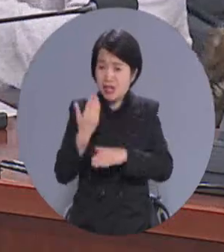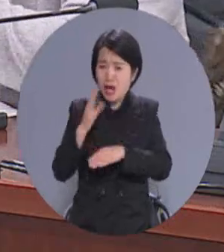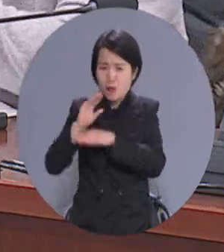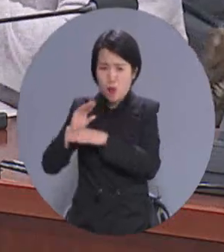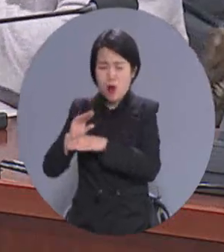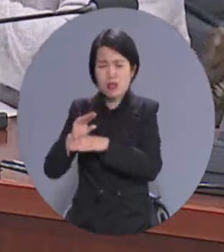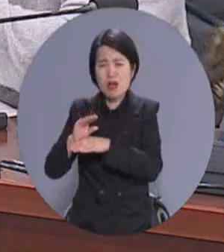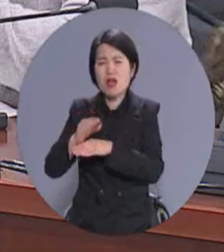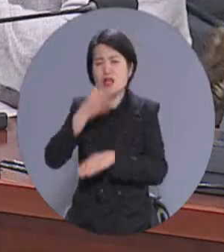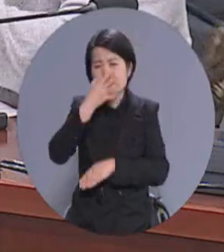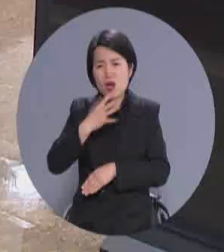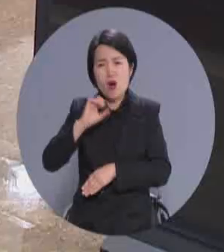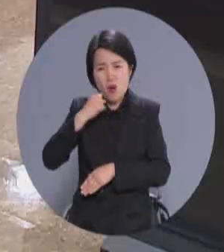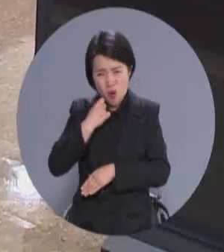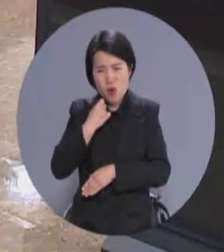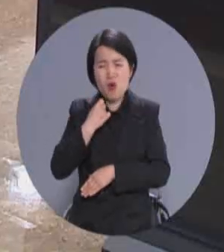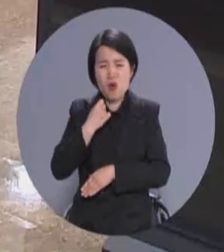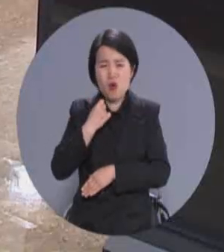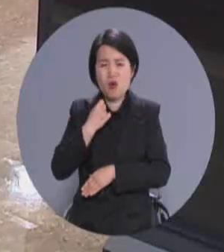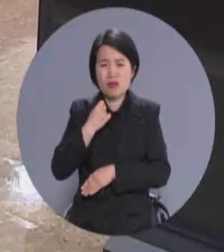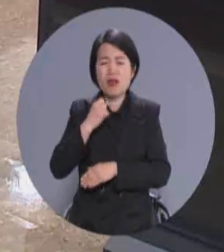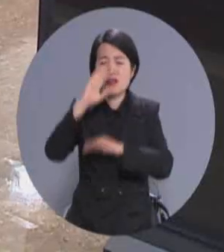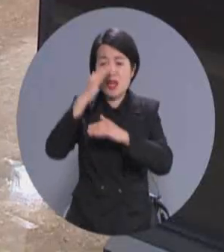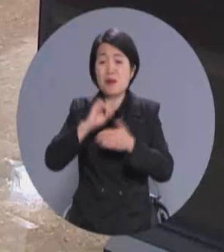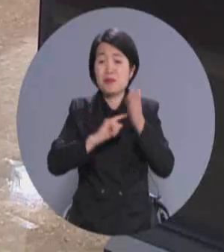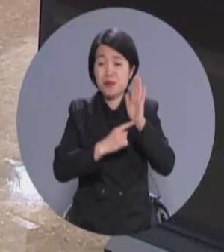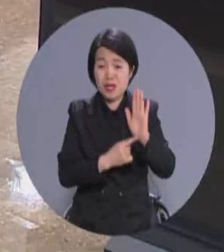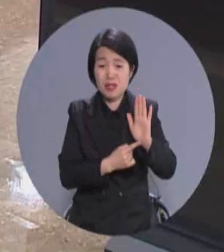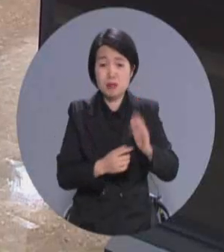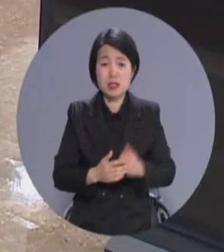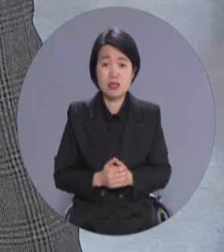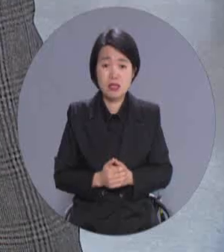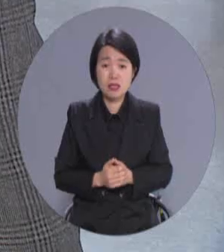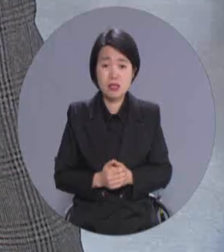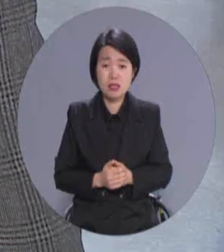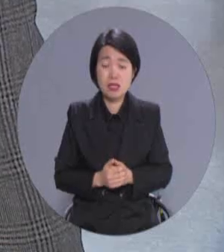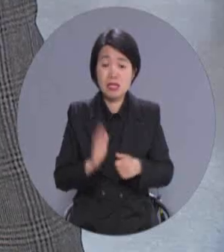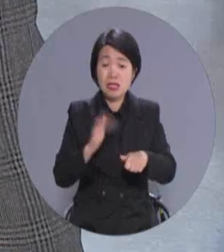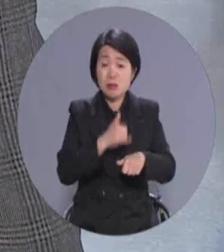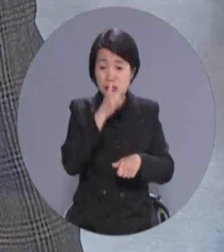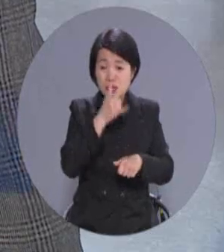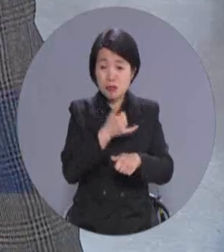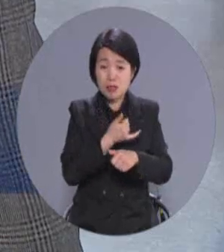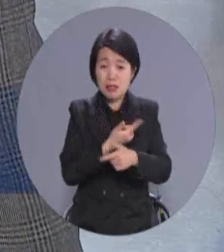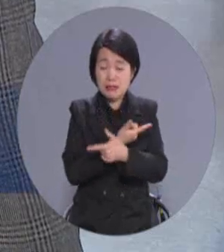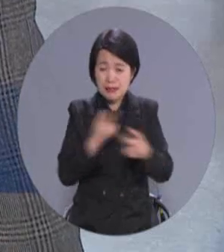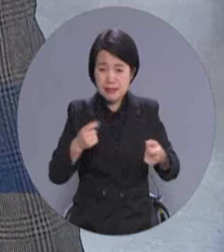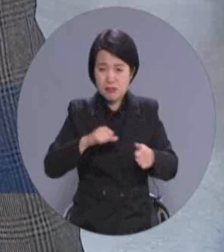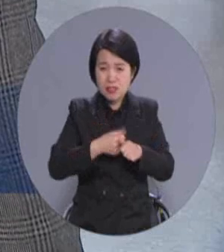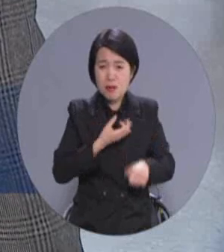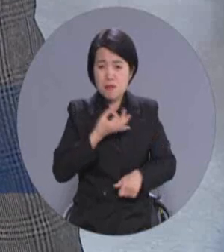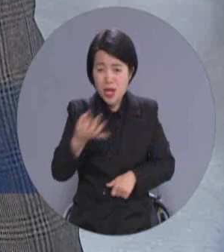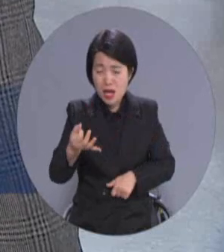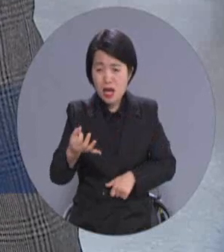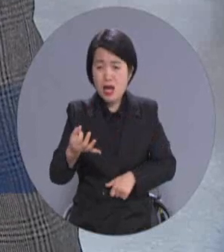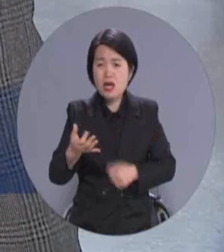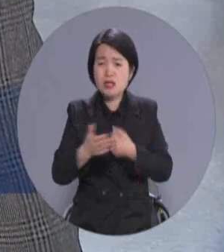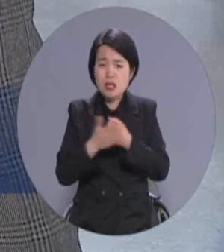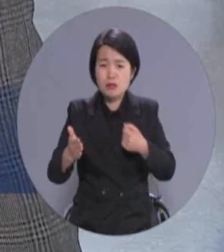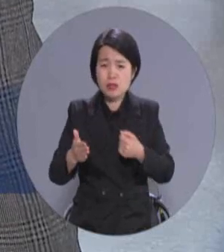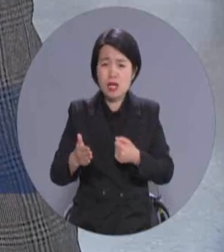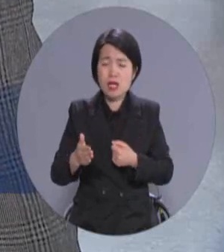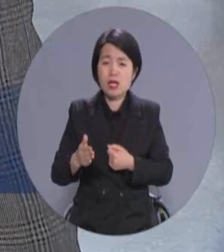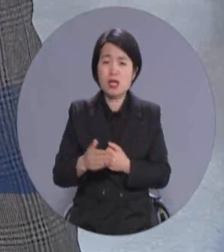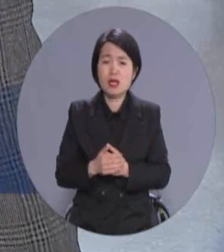어려움을 겪고 있다는 지적이 이어졌습니다. 일률적인 그런 과태료 처분으로 인해서 좀 규모가